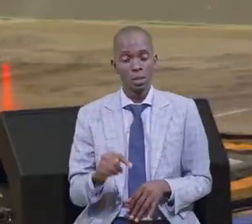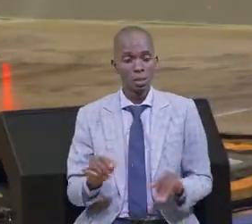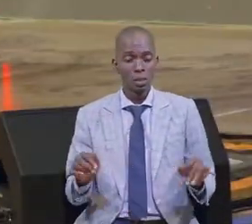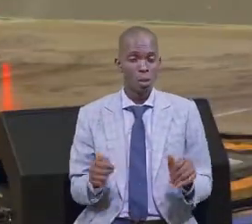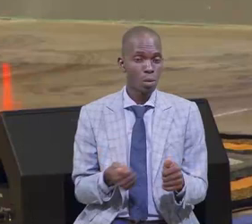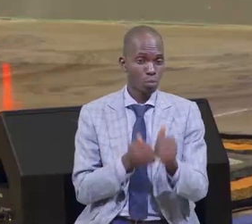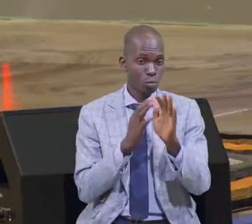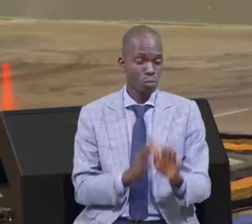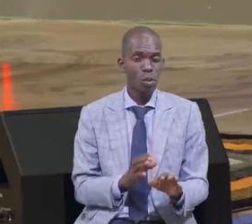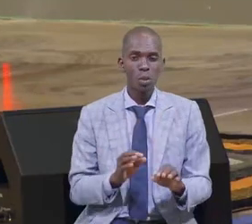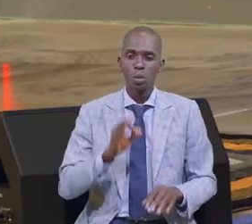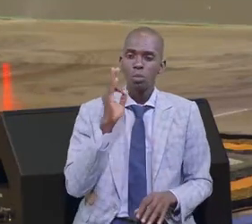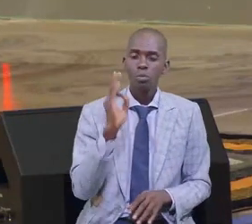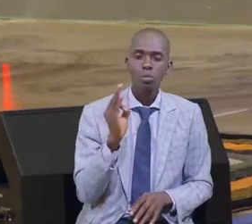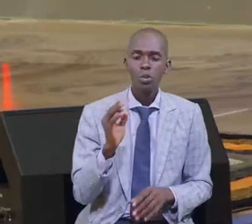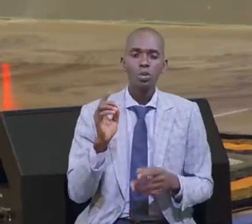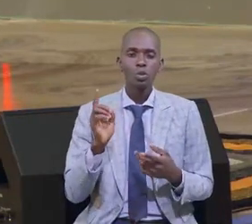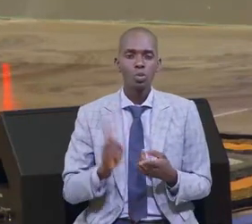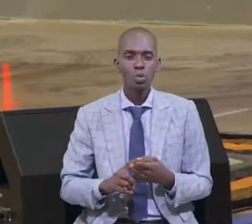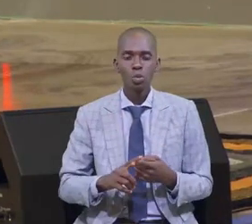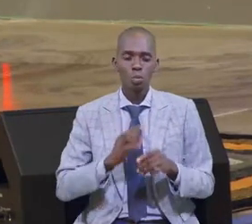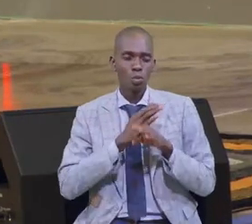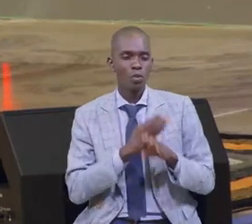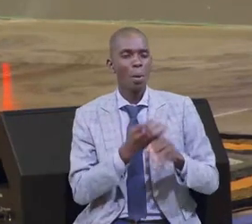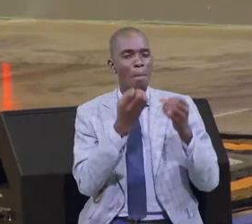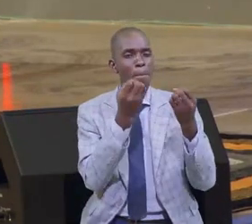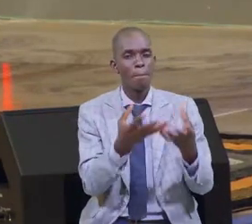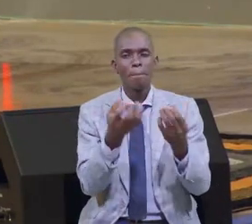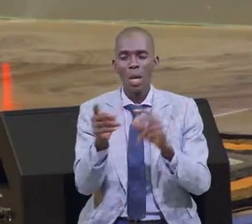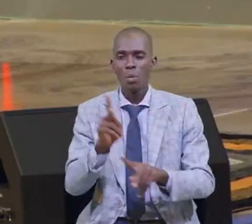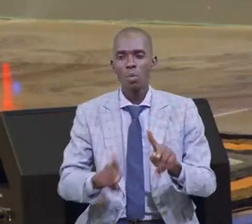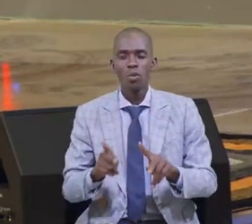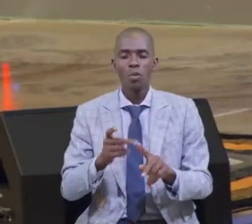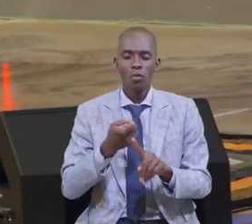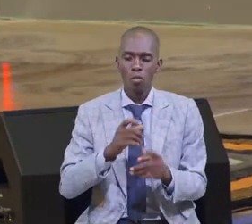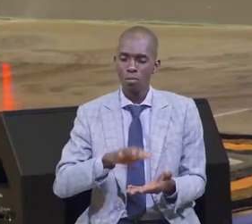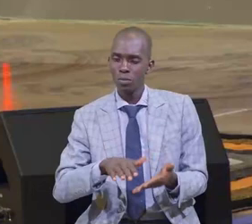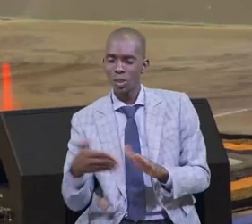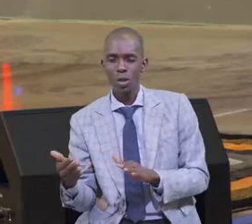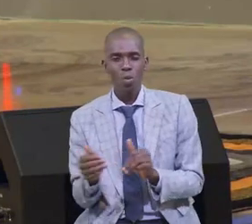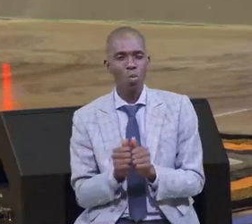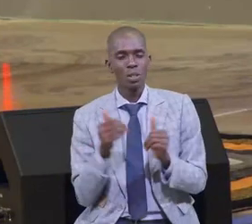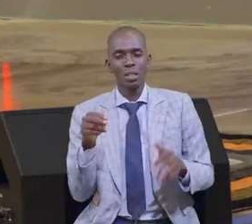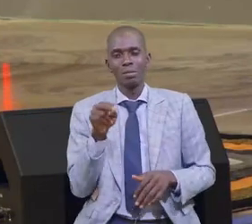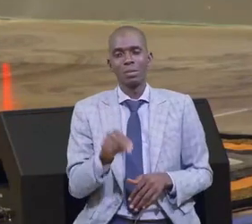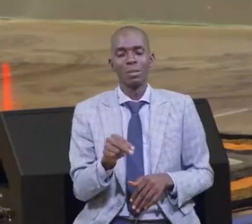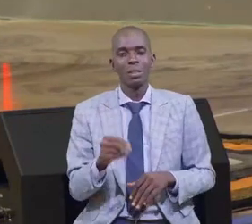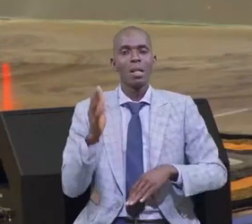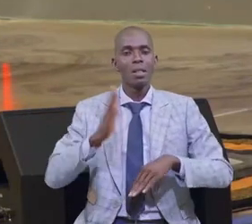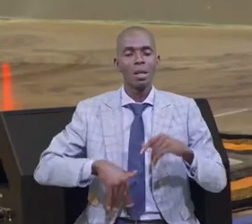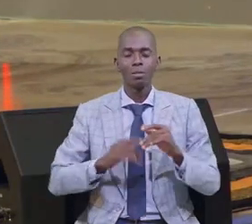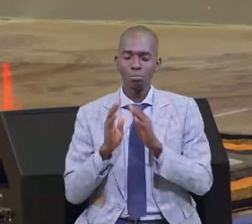ont prêché pour empêcher plusieurs de mourir inutilement au lieu de prier,